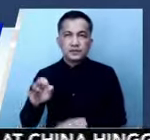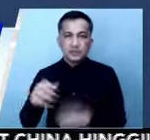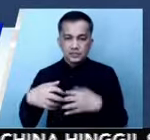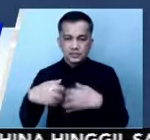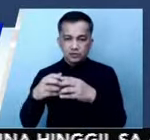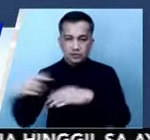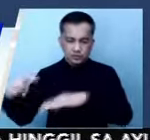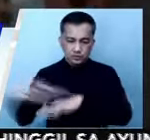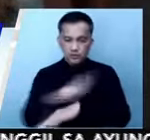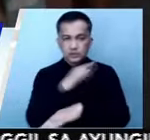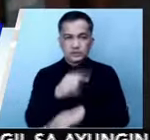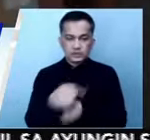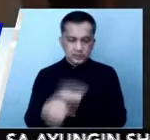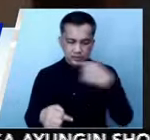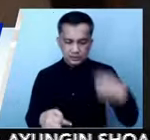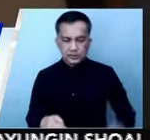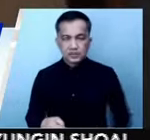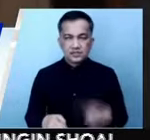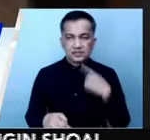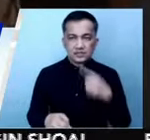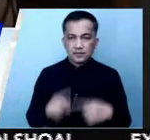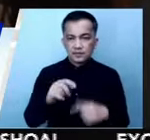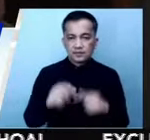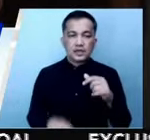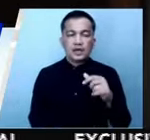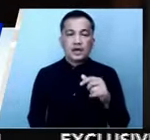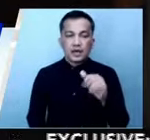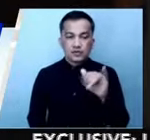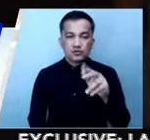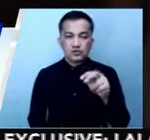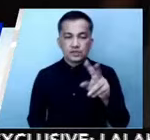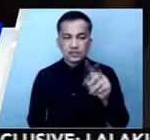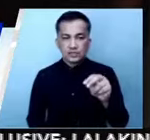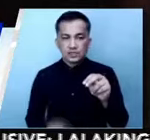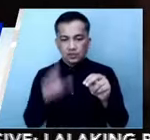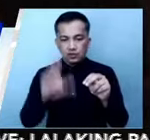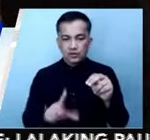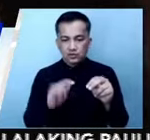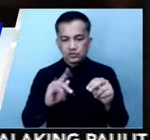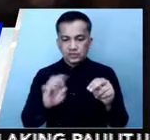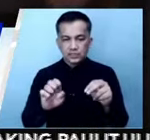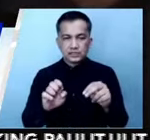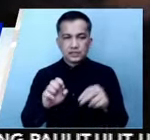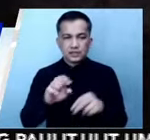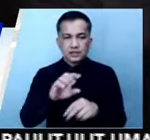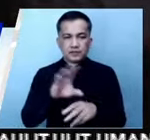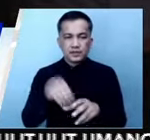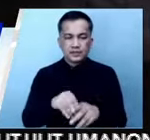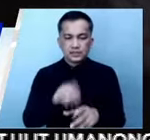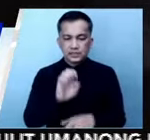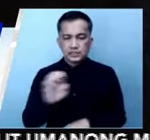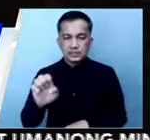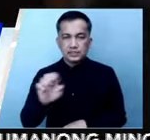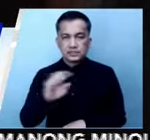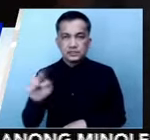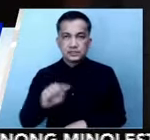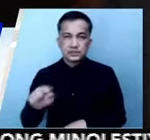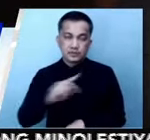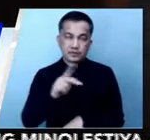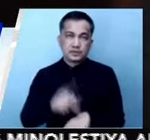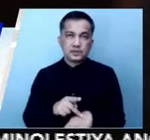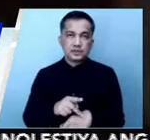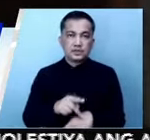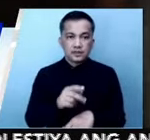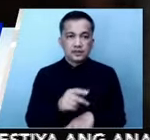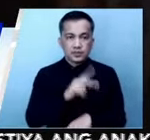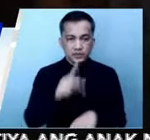Sabi ng Arbitral Tribunal, yun ang Ayungin Shoal, low tide yan. That's part of the EEZ of the Philippines. Ang Pilipinas ang pwede magtayo